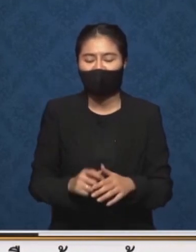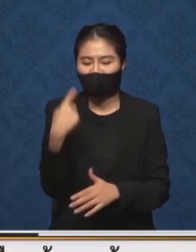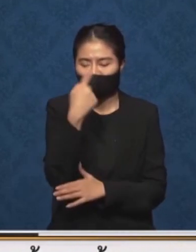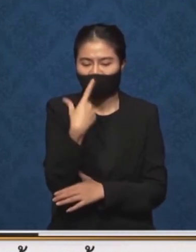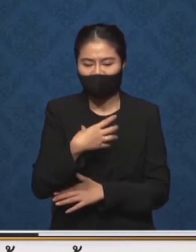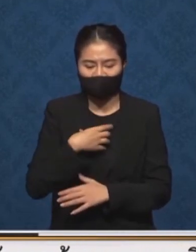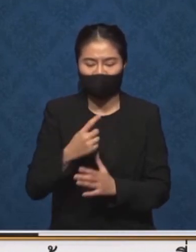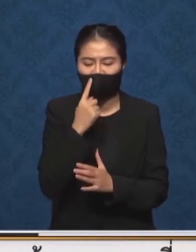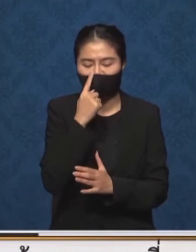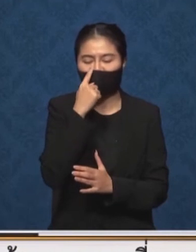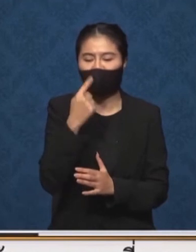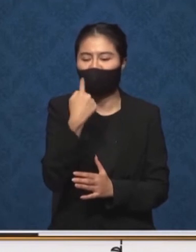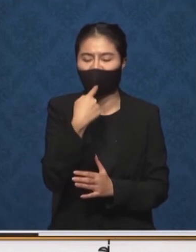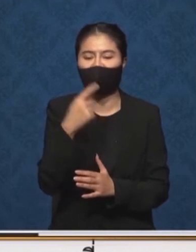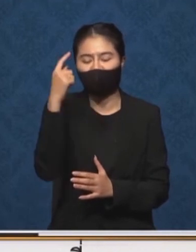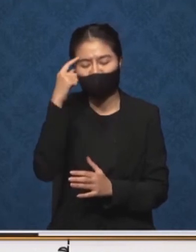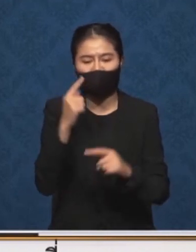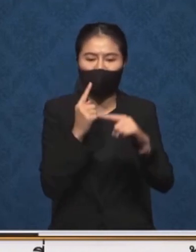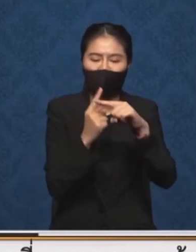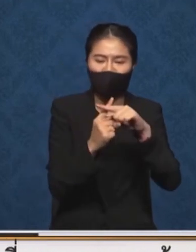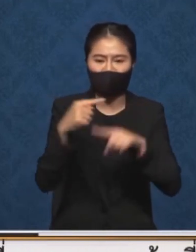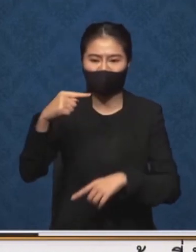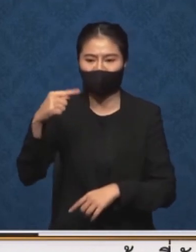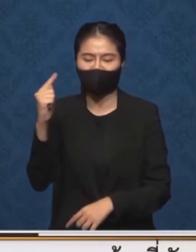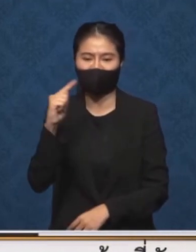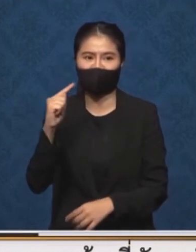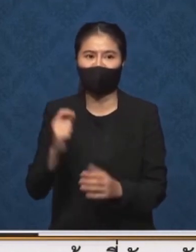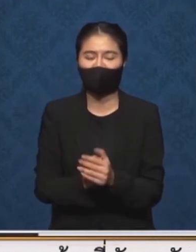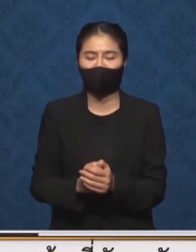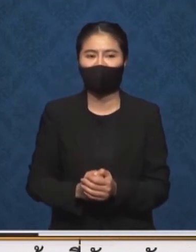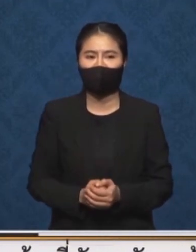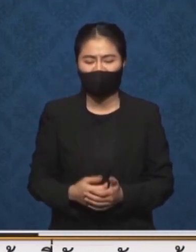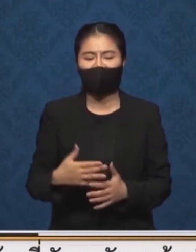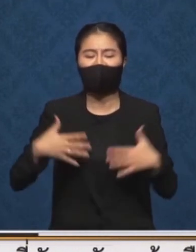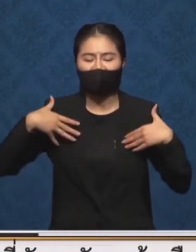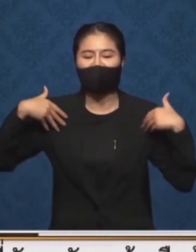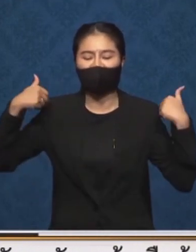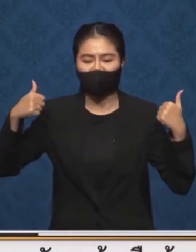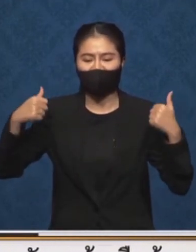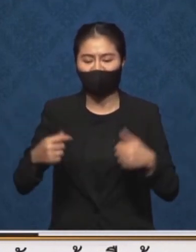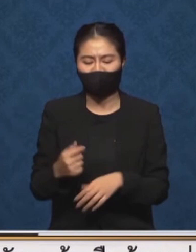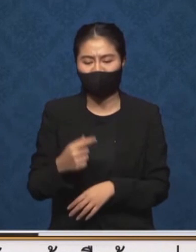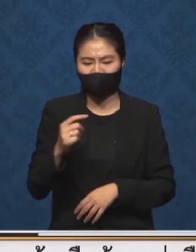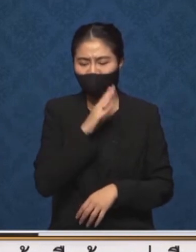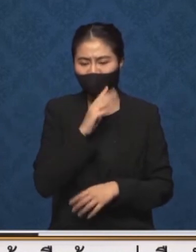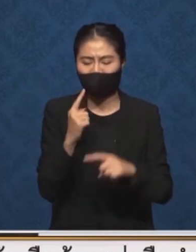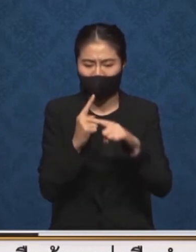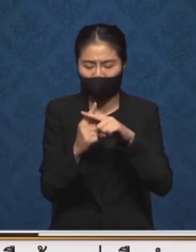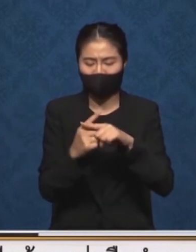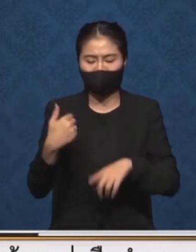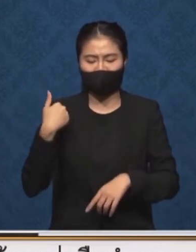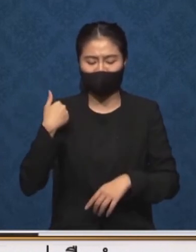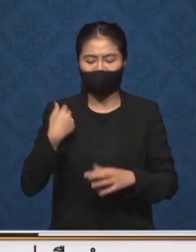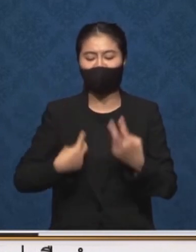เครองเหานี้ เช่นเครื่องวัดความดันเราไปตรวจ 1 นาทีเรารู้ มันก็แน่นม 70-80% อยู่แล้ว